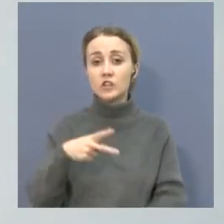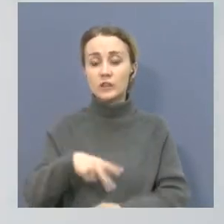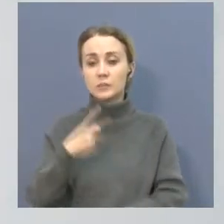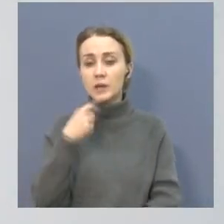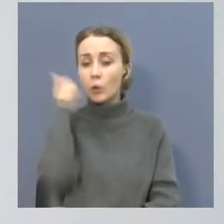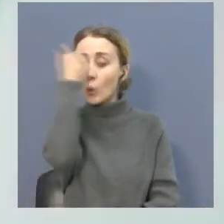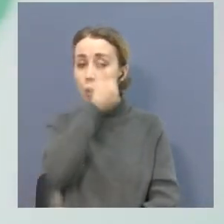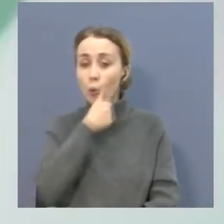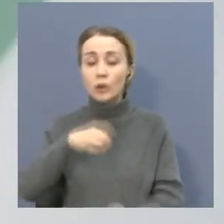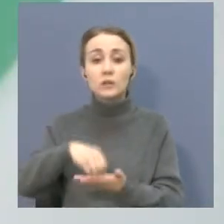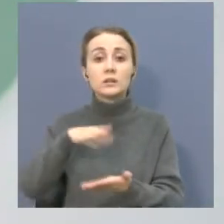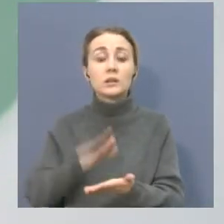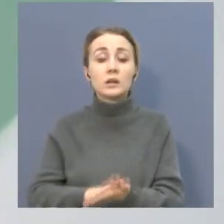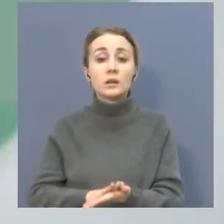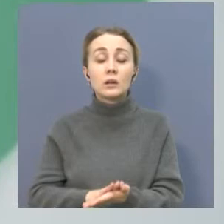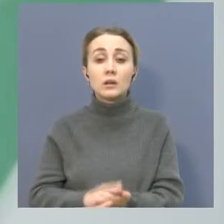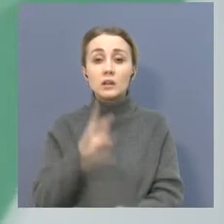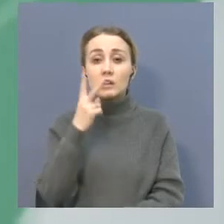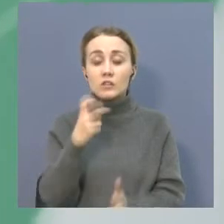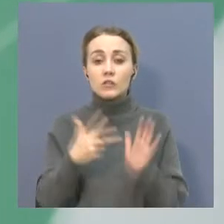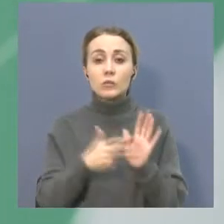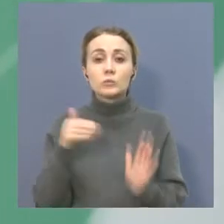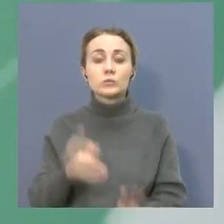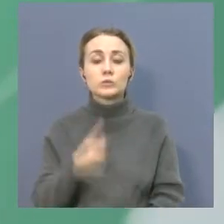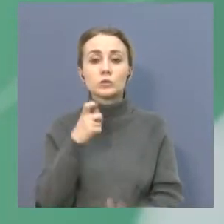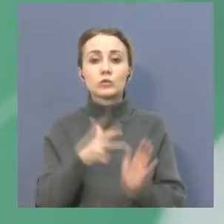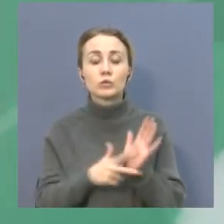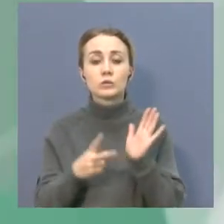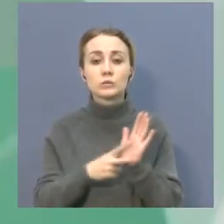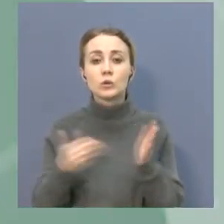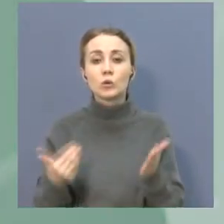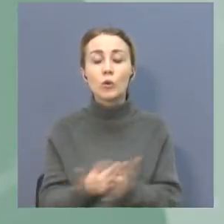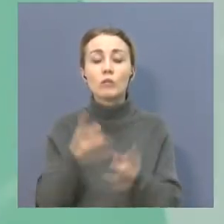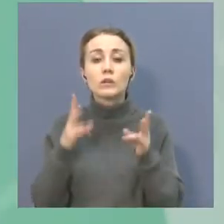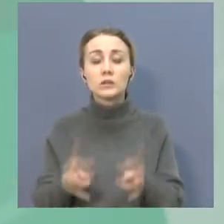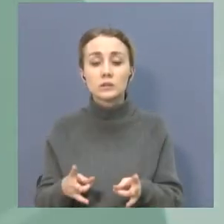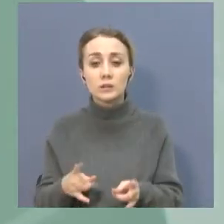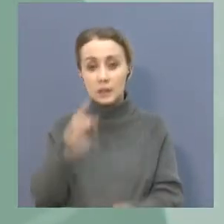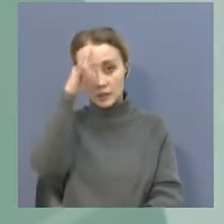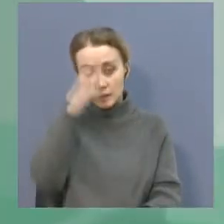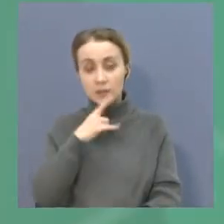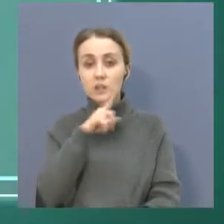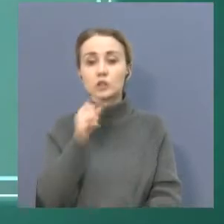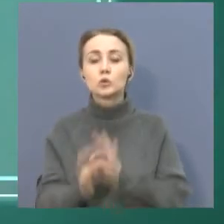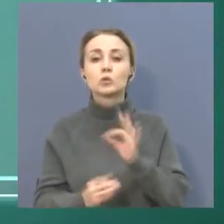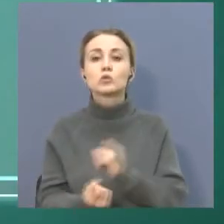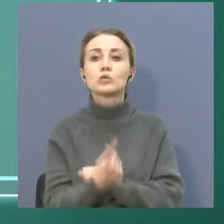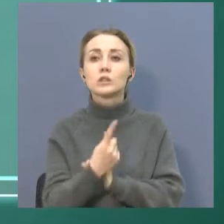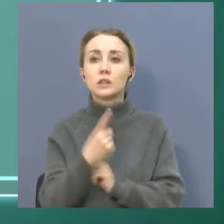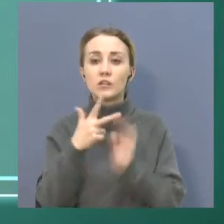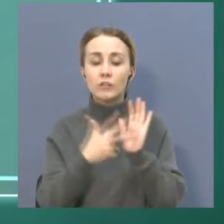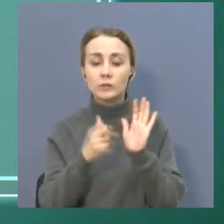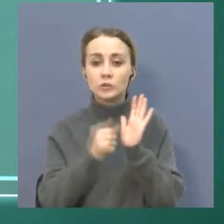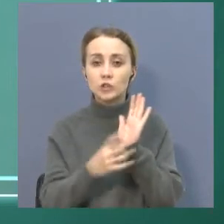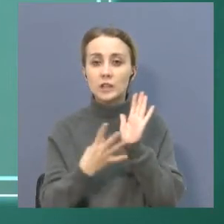217471 жағдай тіркелді. Ал елімізде бір тәулікте 869 адамнан вирус анықталды. Павлодар облысында 114, Нұрсултан, Алматы